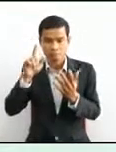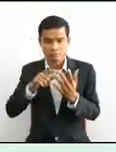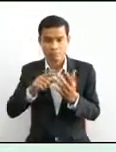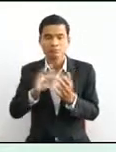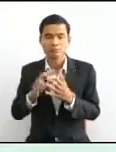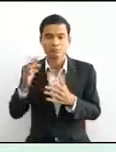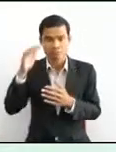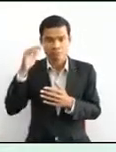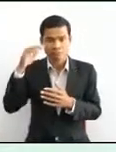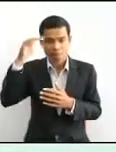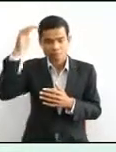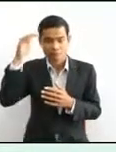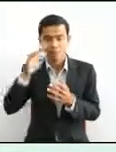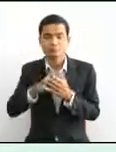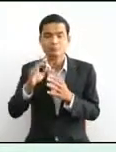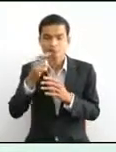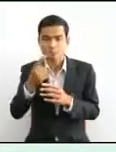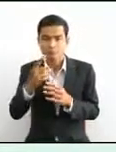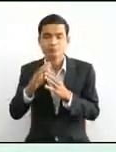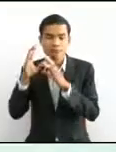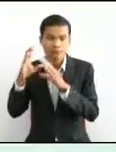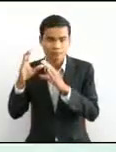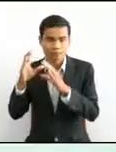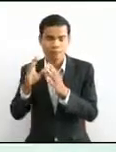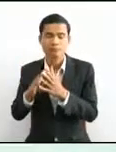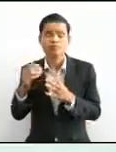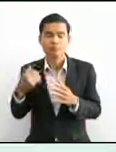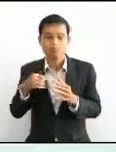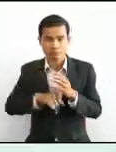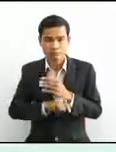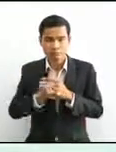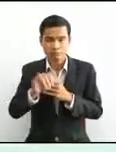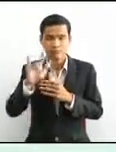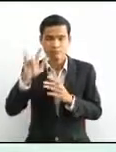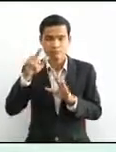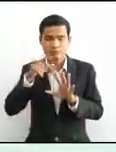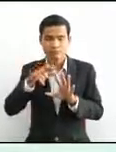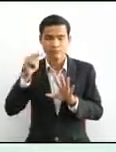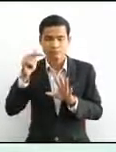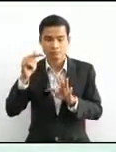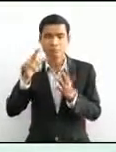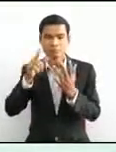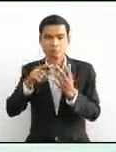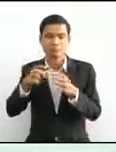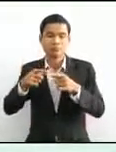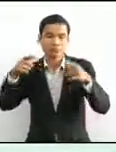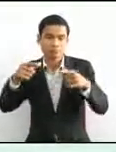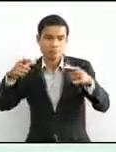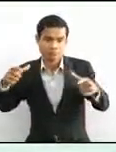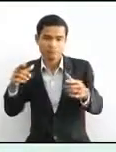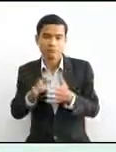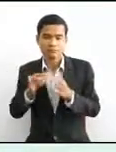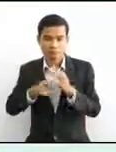thá đông chảy bóng thùm thùm chà xin nhà tốt cái dương anh bị đơn ná